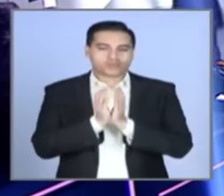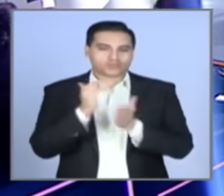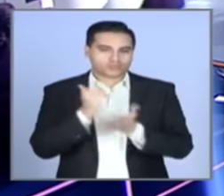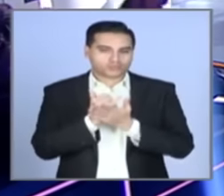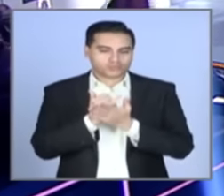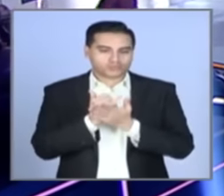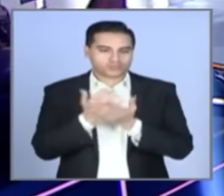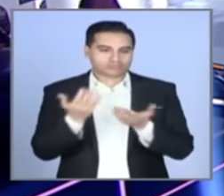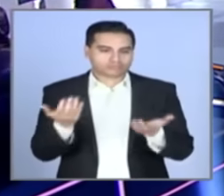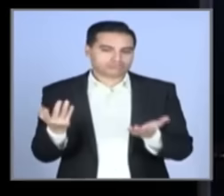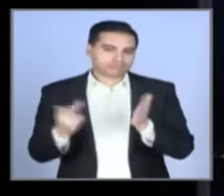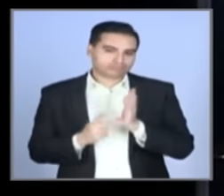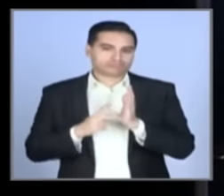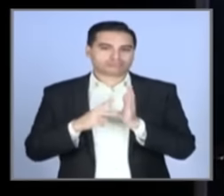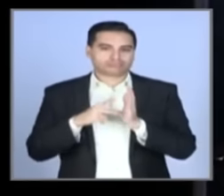الاجتماعي.